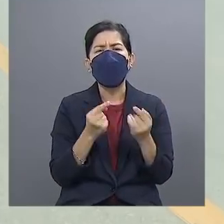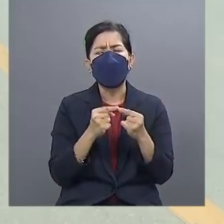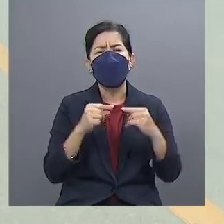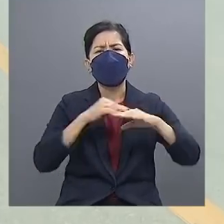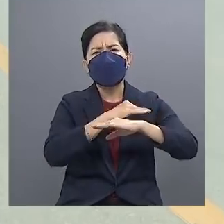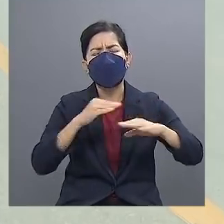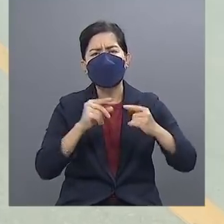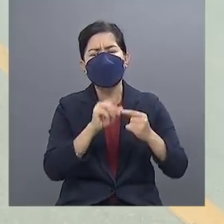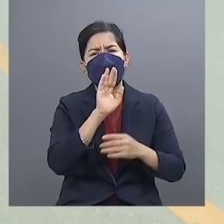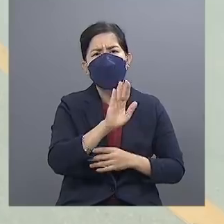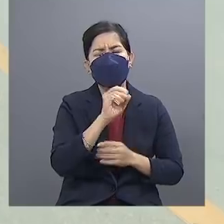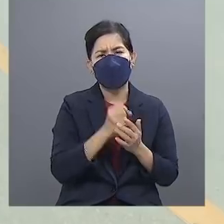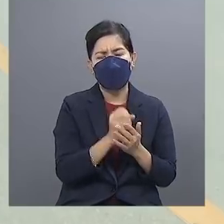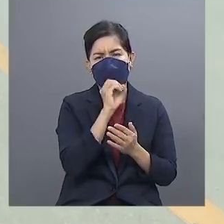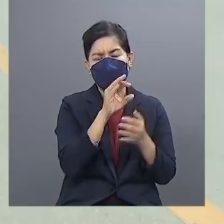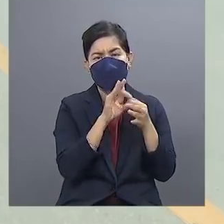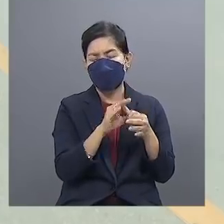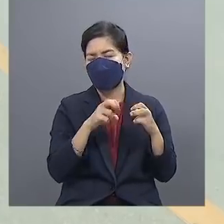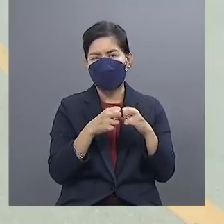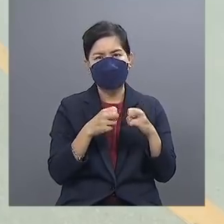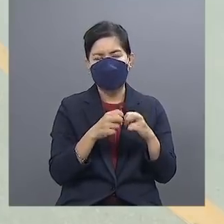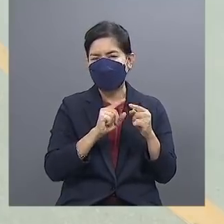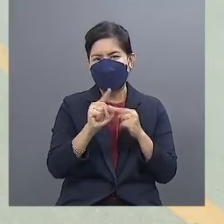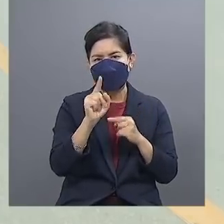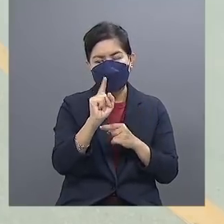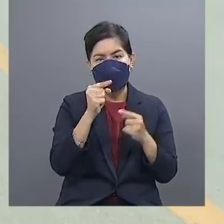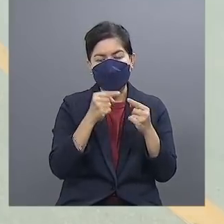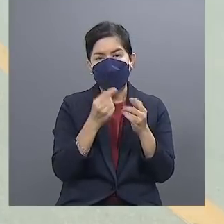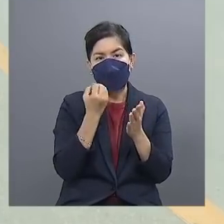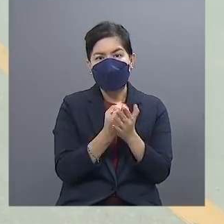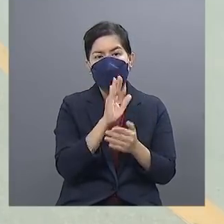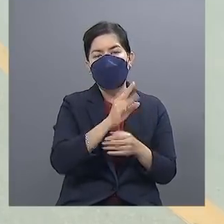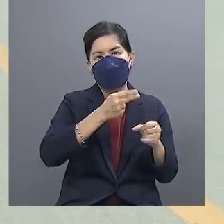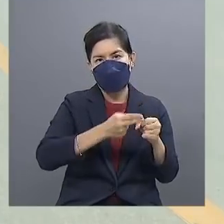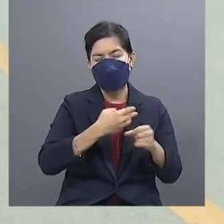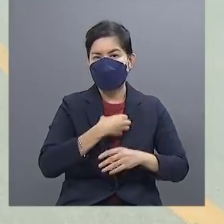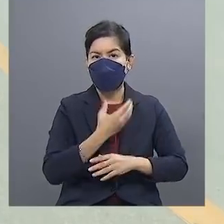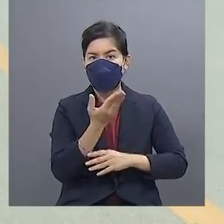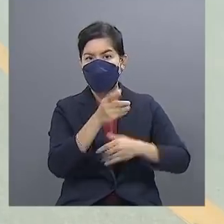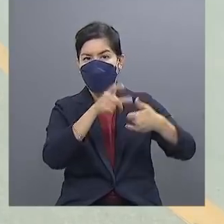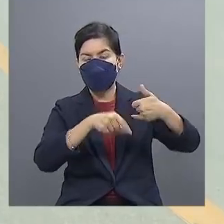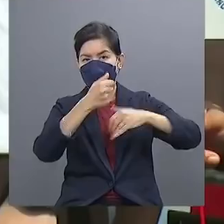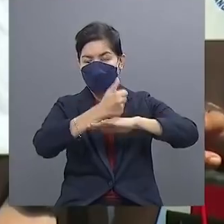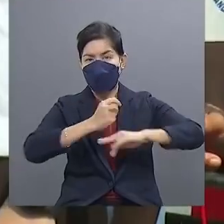องของปัญหาราคาน้ำมันต้องการให้นายสุพัฒนพงษ์ลาออกจากตำแหน่งเนื่องจากไม่มีความสามารถในการแก้ปัญหาค่ะ